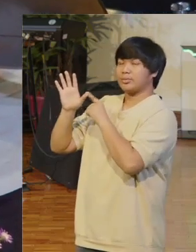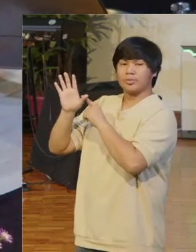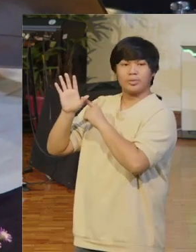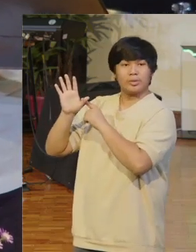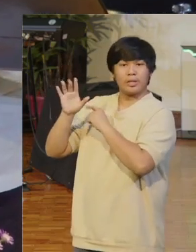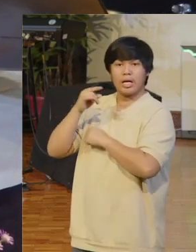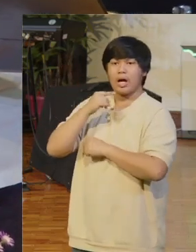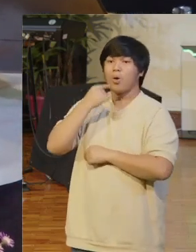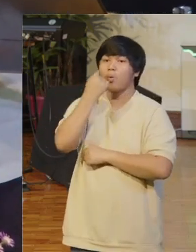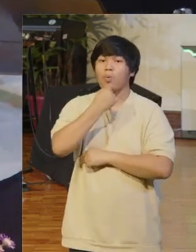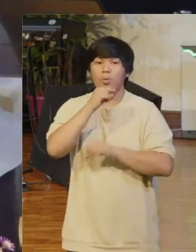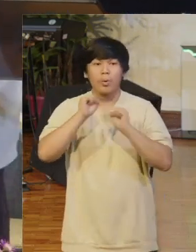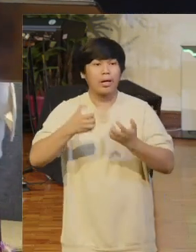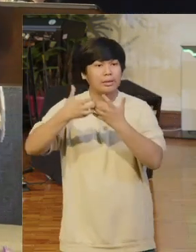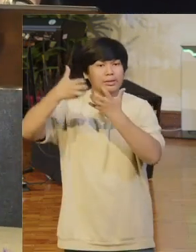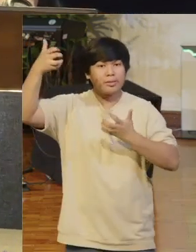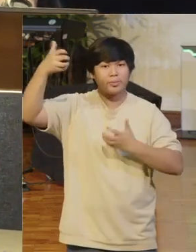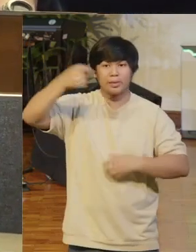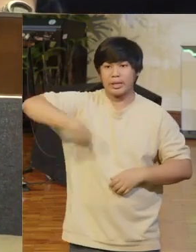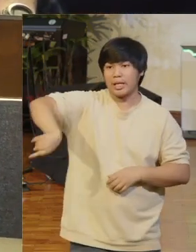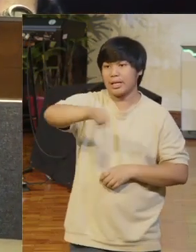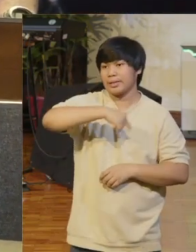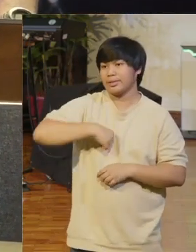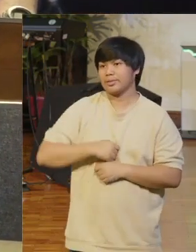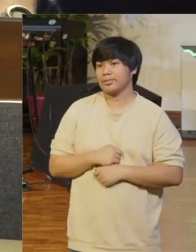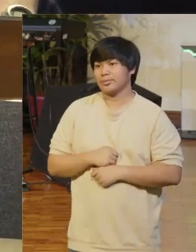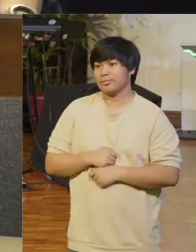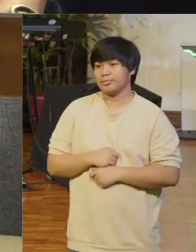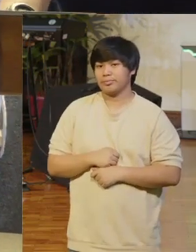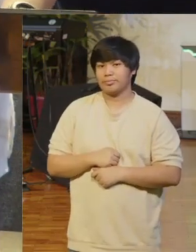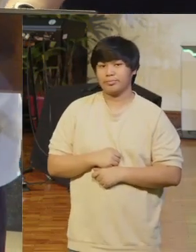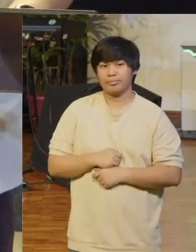who shall separate us from the love of Christ?